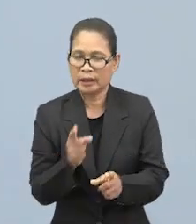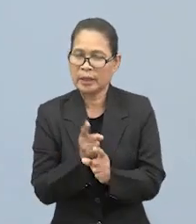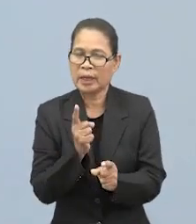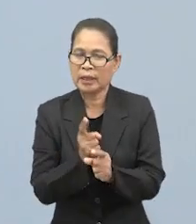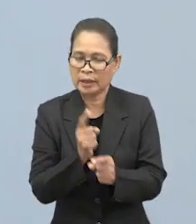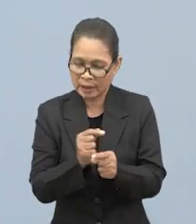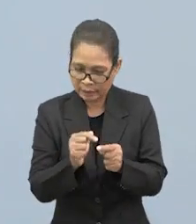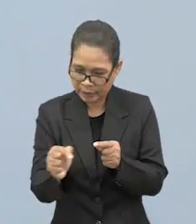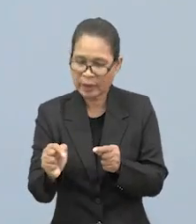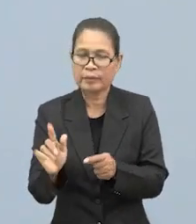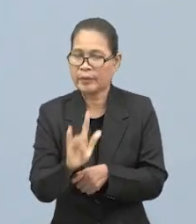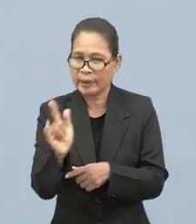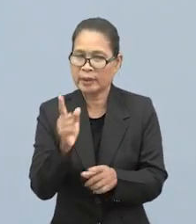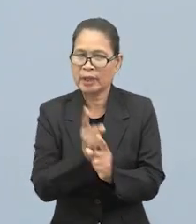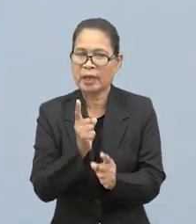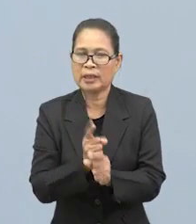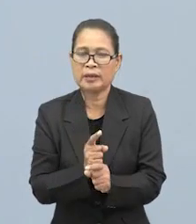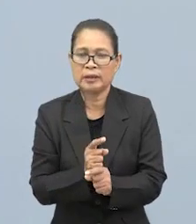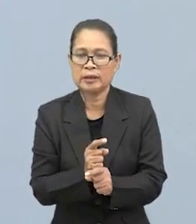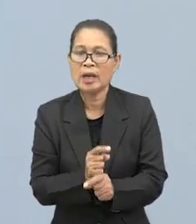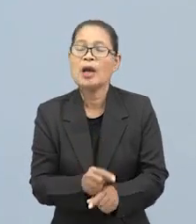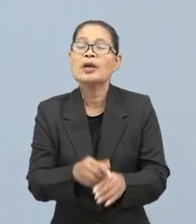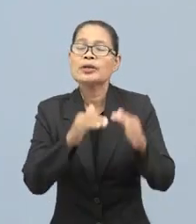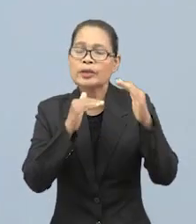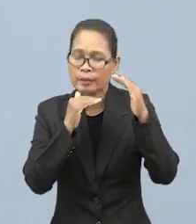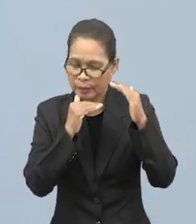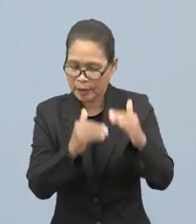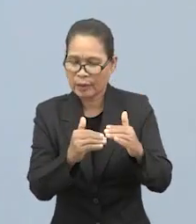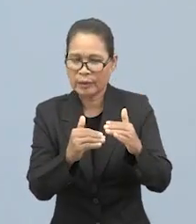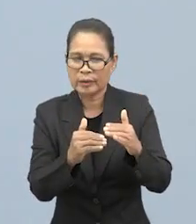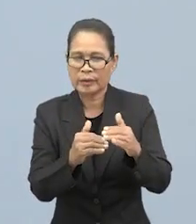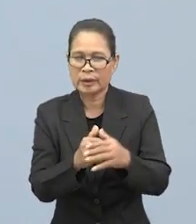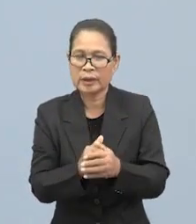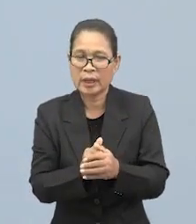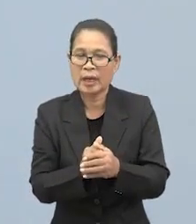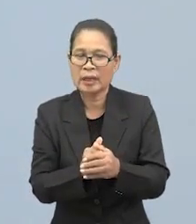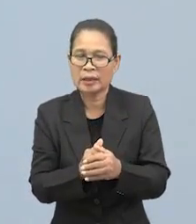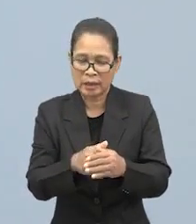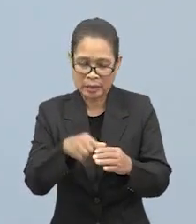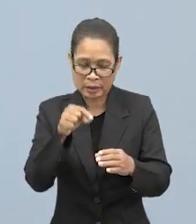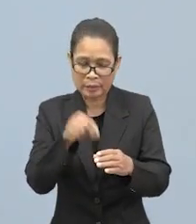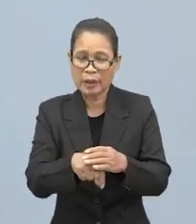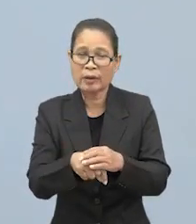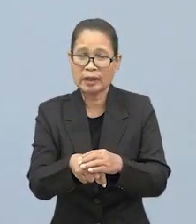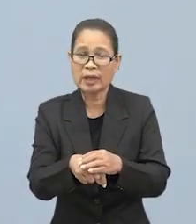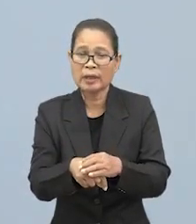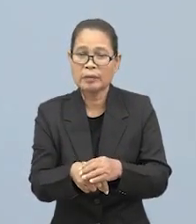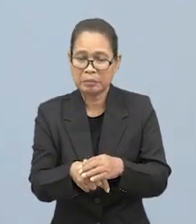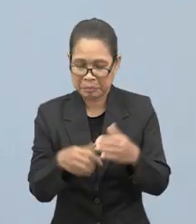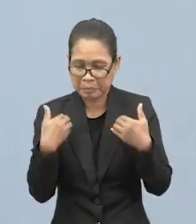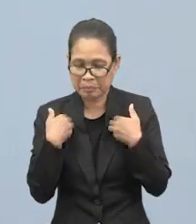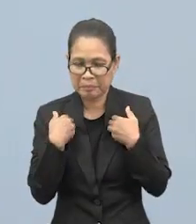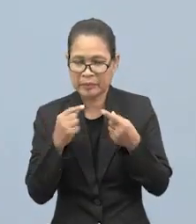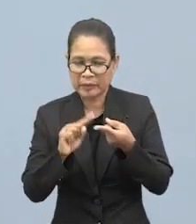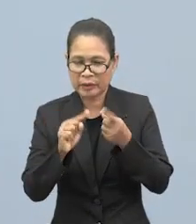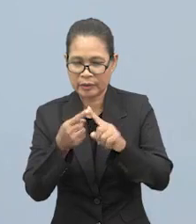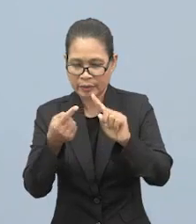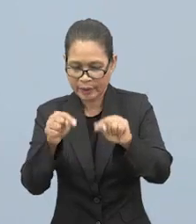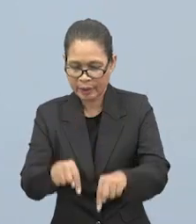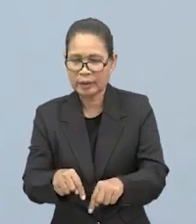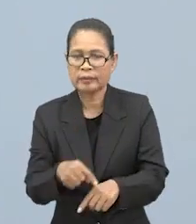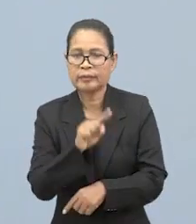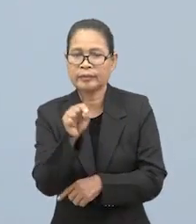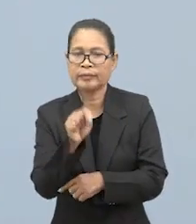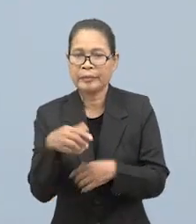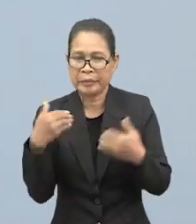Bảo vánh của bàn đài. Con ai bà bàn á. Tùm ngôn chấm nóc bảo vánh ai miên chấm nôn tu